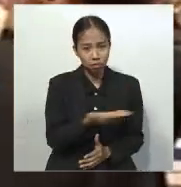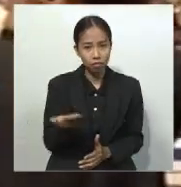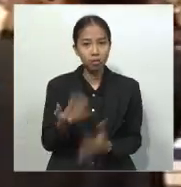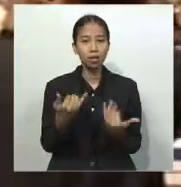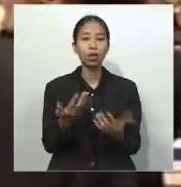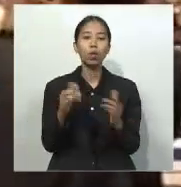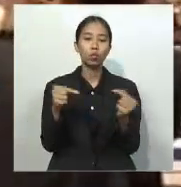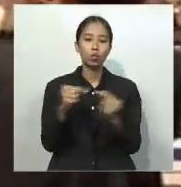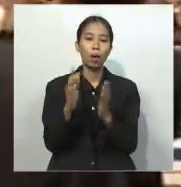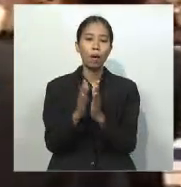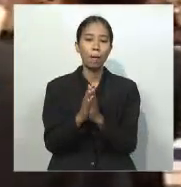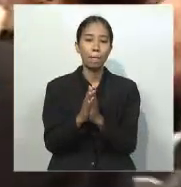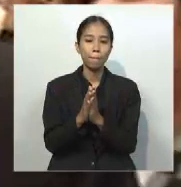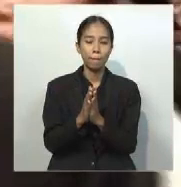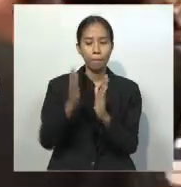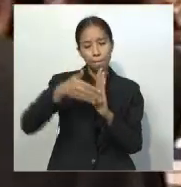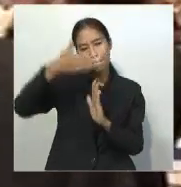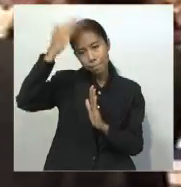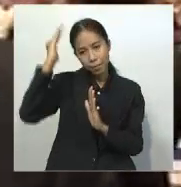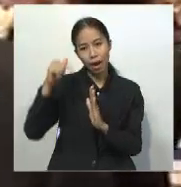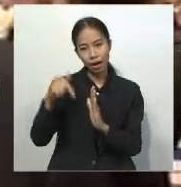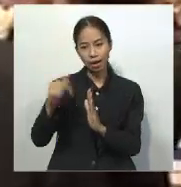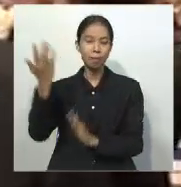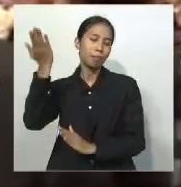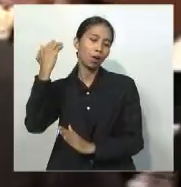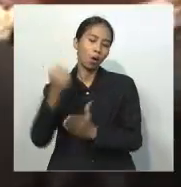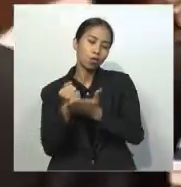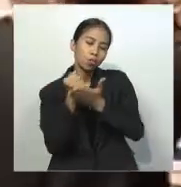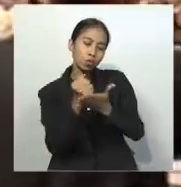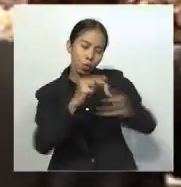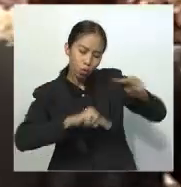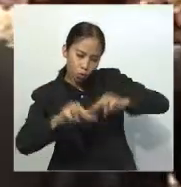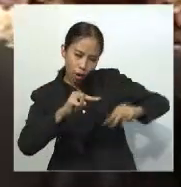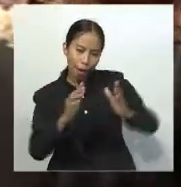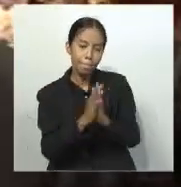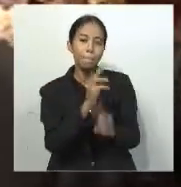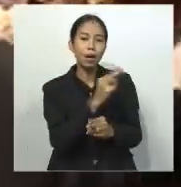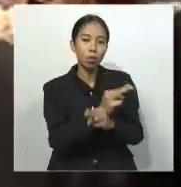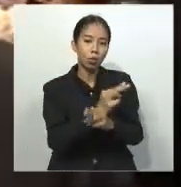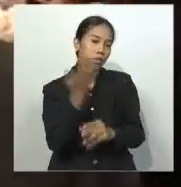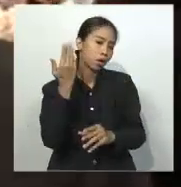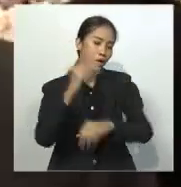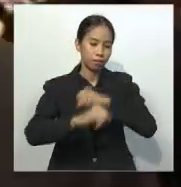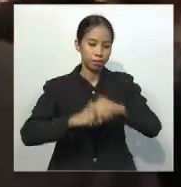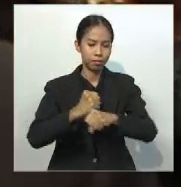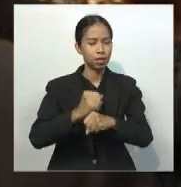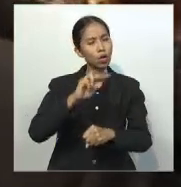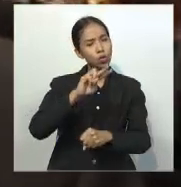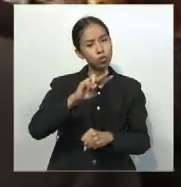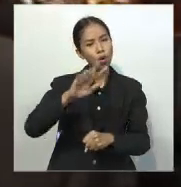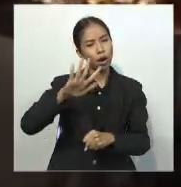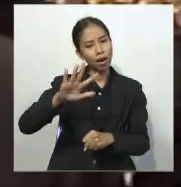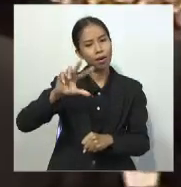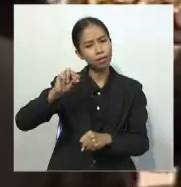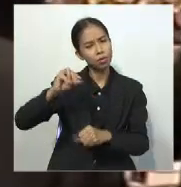ถิตอาภรณ์ฮะวัดสว่างอารมณ์ซึ่งท่านเคยติดตามหลวงพ่อคูณนะในปีพ.ศ. 2530กว่าก่อน